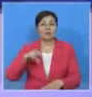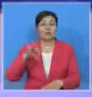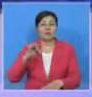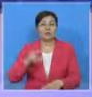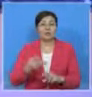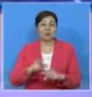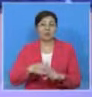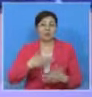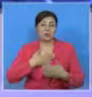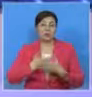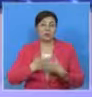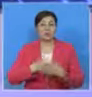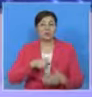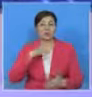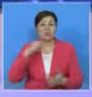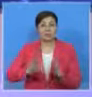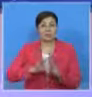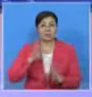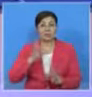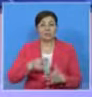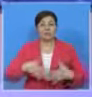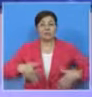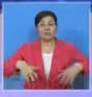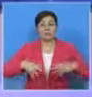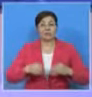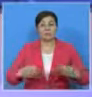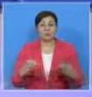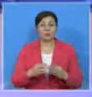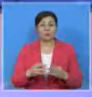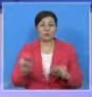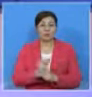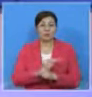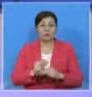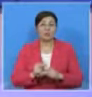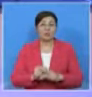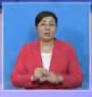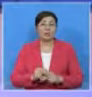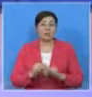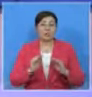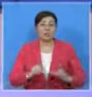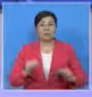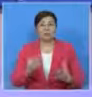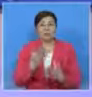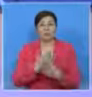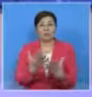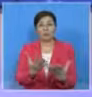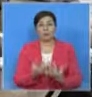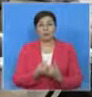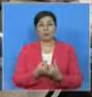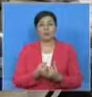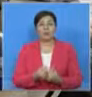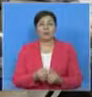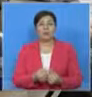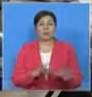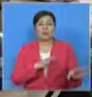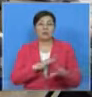белсенді жастар іріктелді. Әрі әлеуметтік жағынан осал топтағы отбасында тәрбиеленіп жатқан студенттер де қаржылай көмек алды. Шара